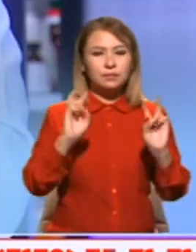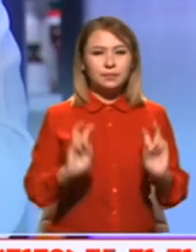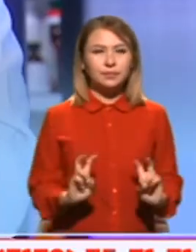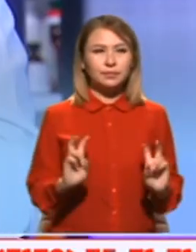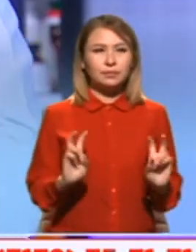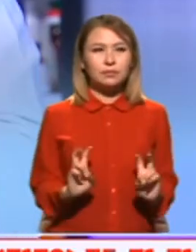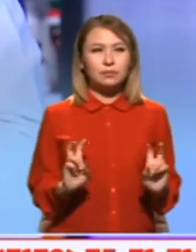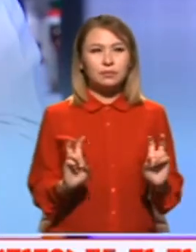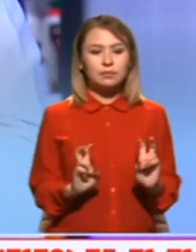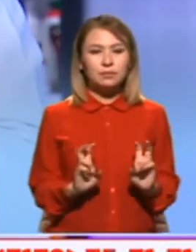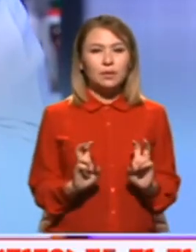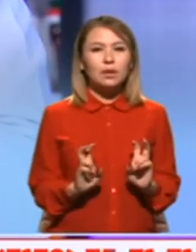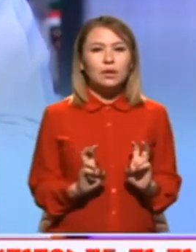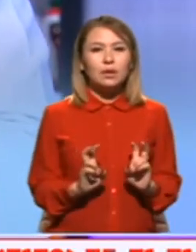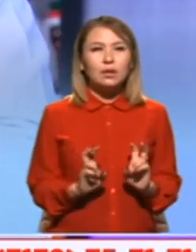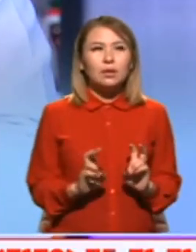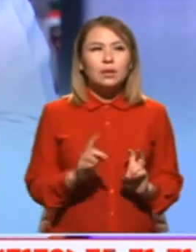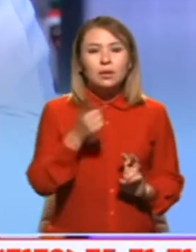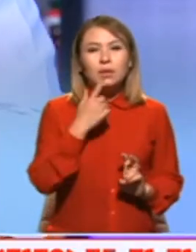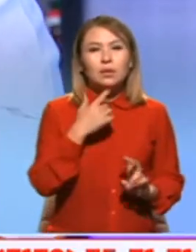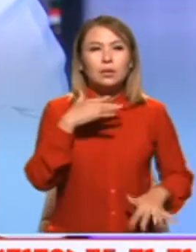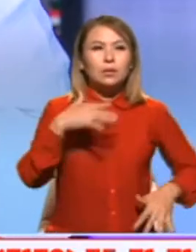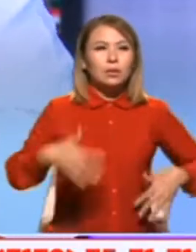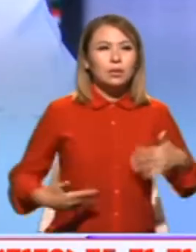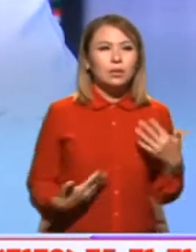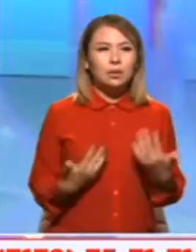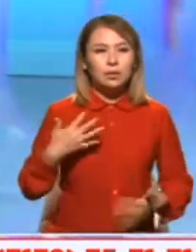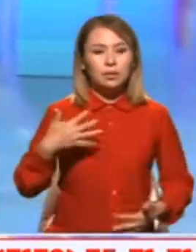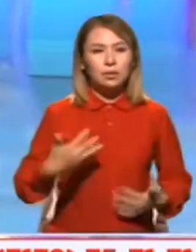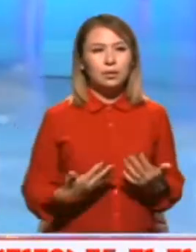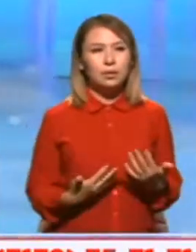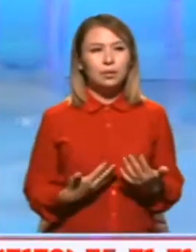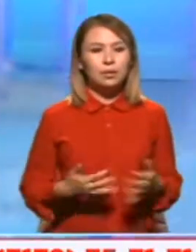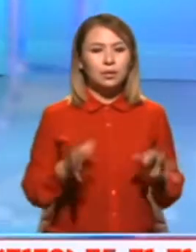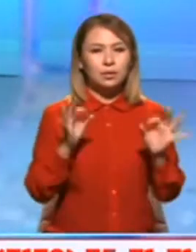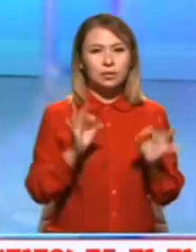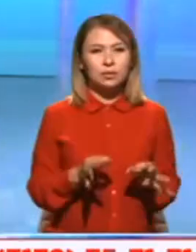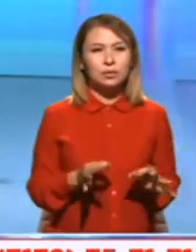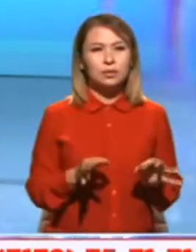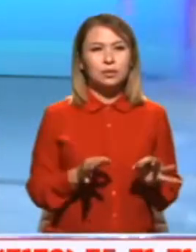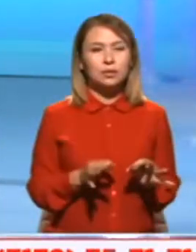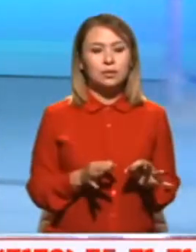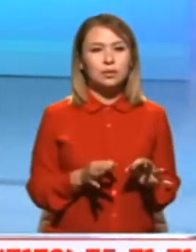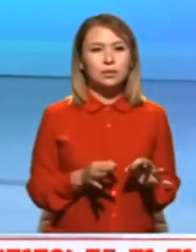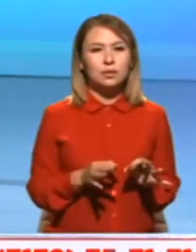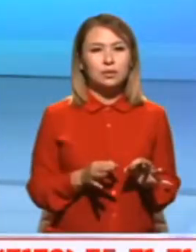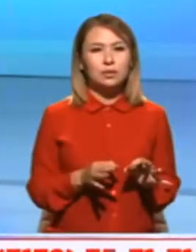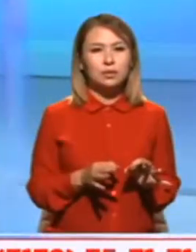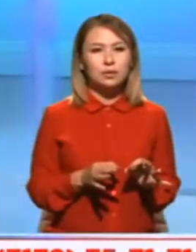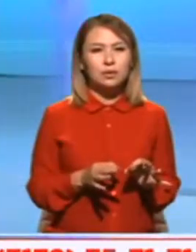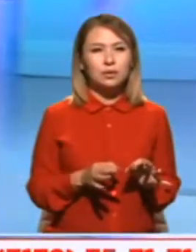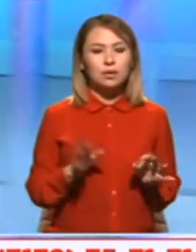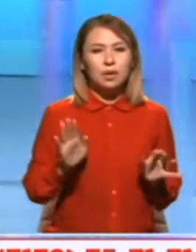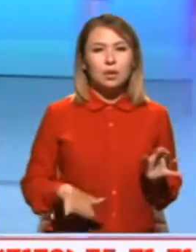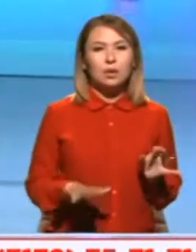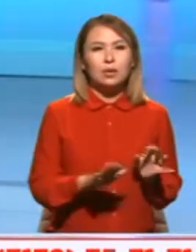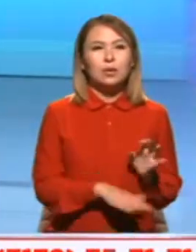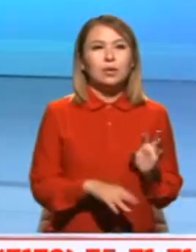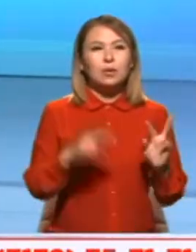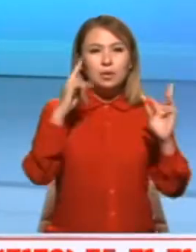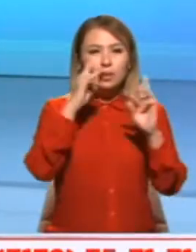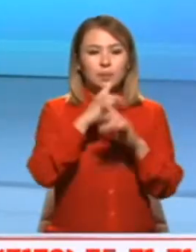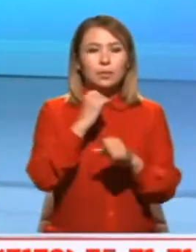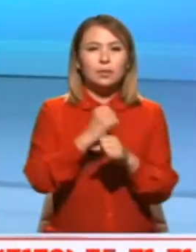Қозғалыссыз отқан кезде артерия қан тамыры келіп жатыр, вена қан тамыры дұрыс қайталмайды. Өйткені адамның аяғының орналасу регуляциясы дұрыс